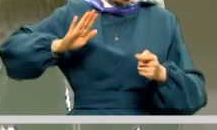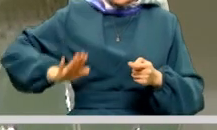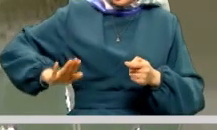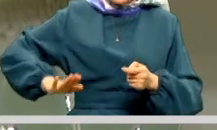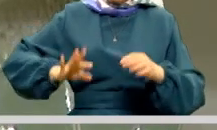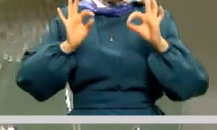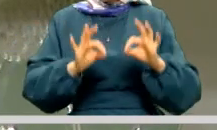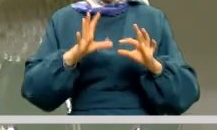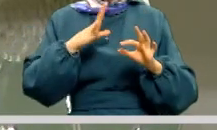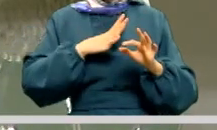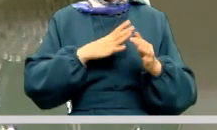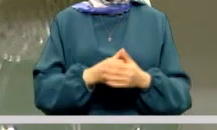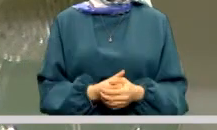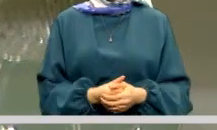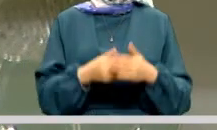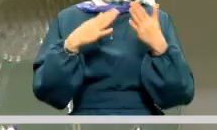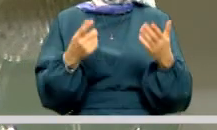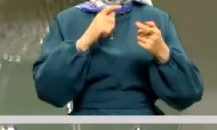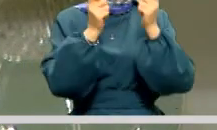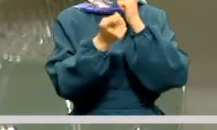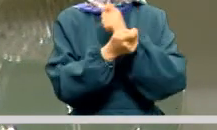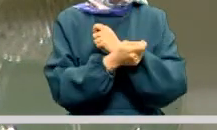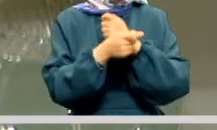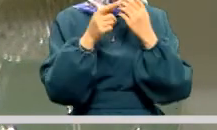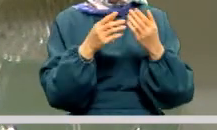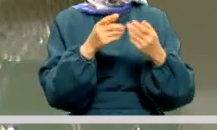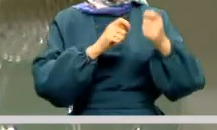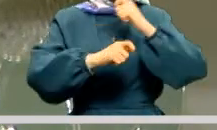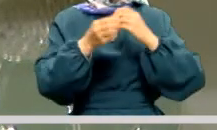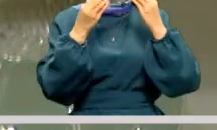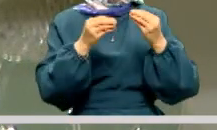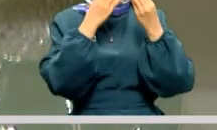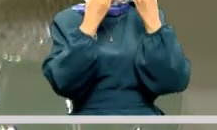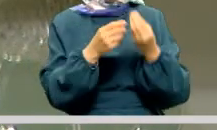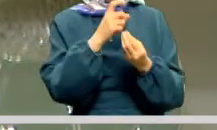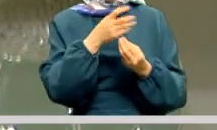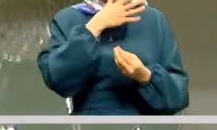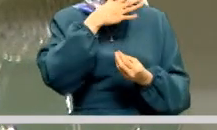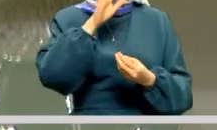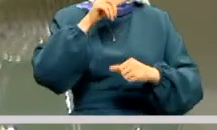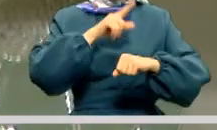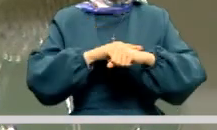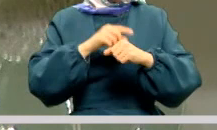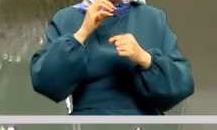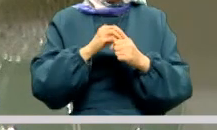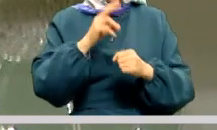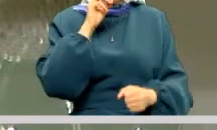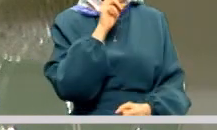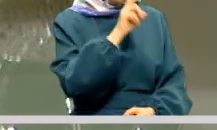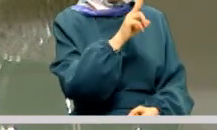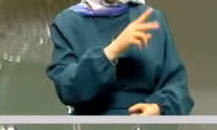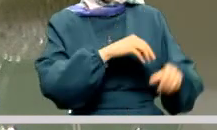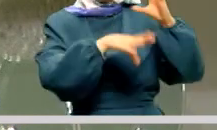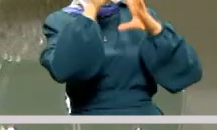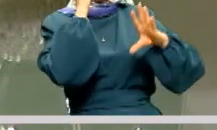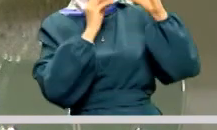biz etrafımızı gözlemlemeye başlıyoruz hangi davranışın güzel ya da kötü olduğunu biz aslında Çok da bilmediğimiz dönemlerde sadece gözlemle öğreniyoruz Belki